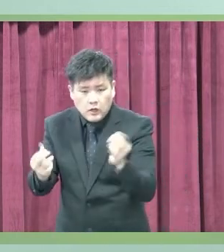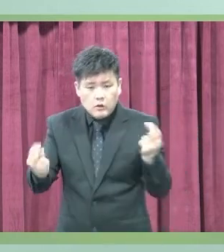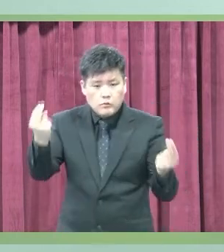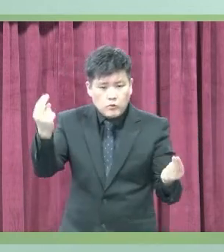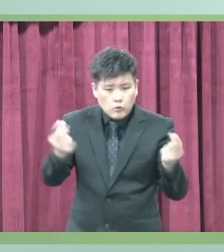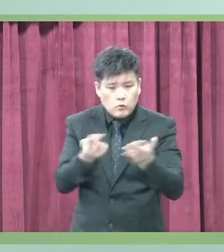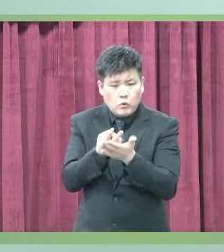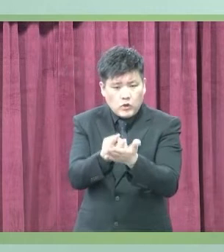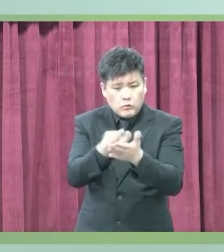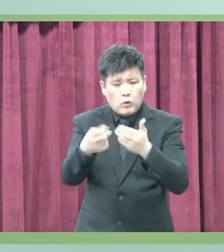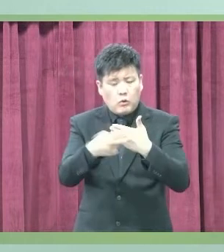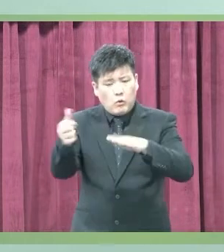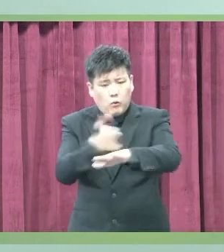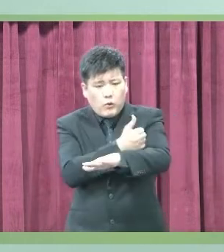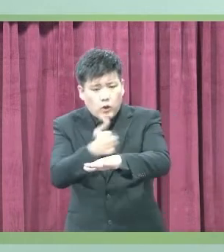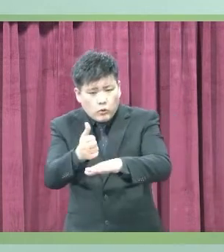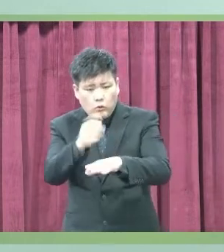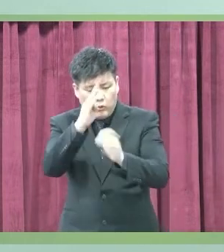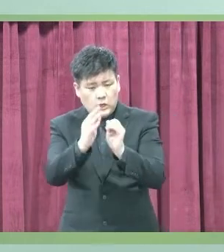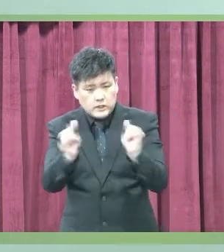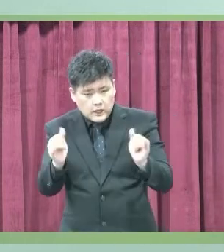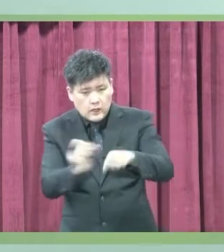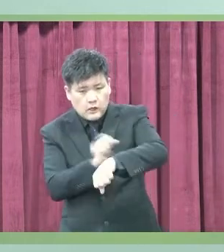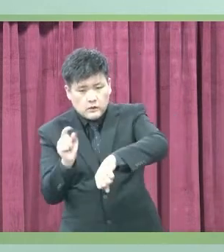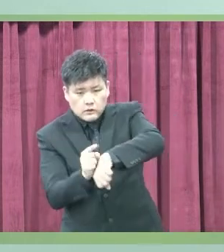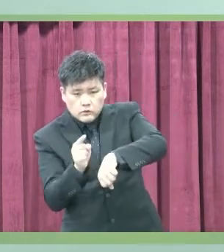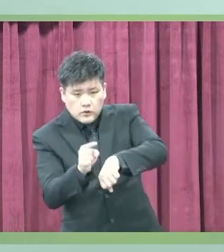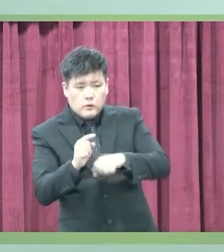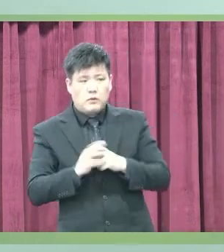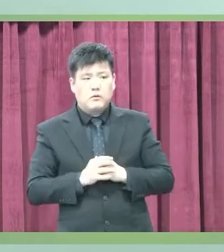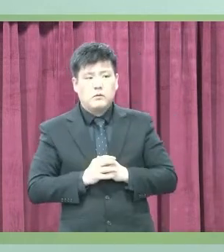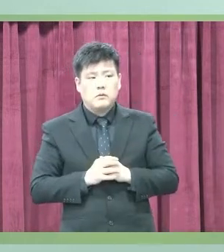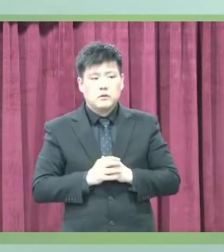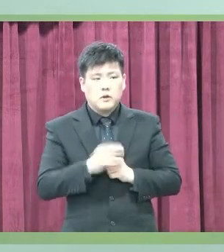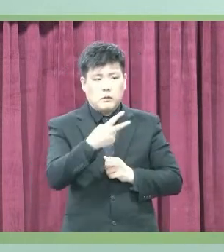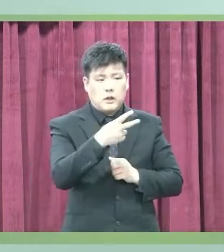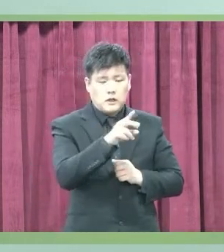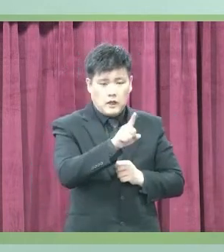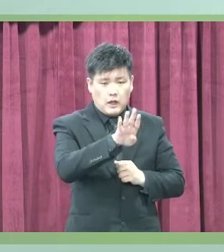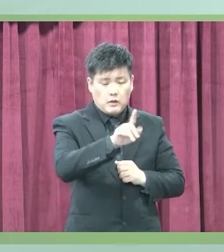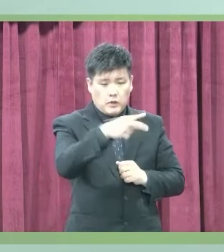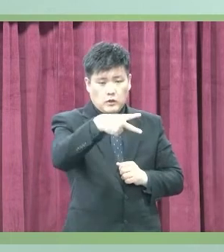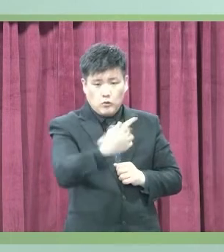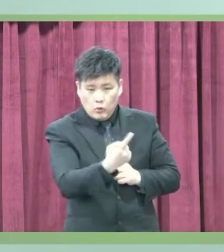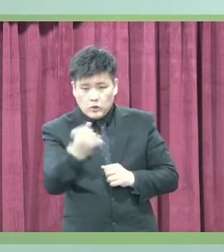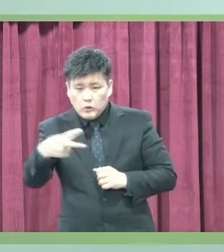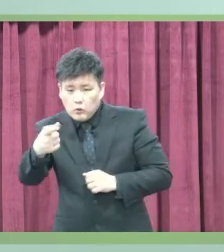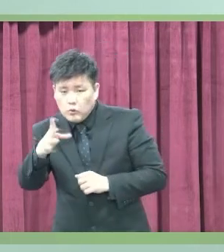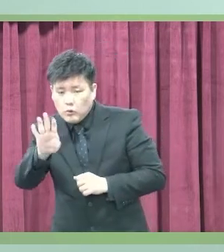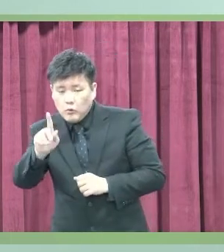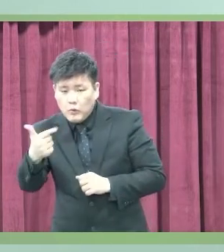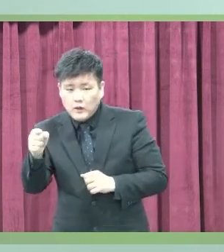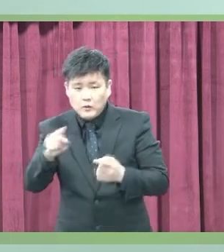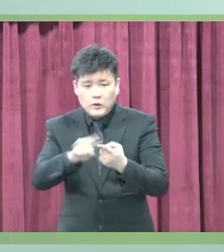비교, 의료급여 대상자 특성, 장애 유형별 특성, 다빈도 및 동반질환 분석 등